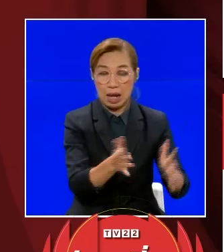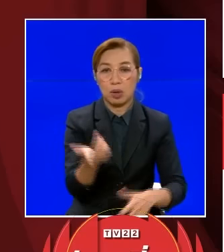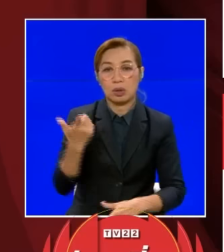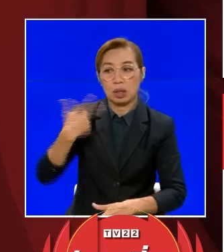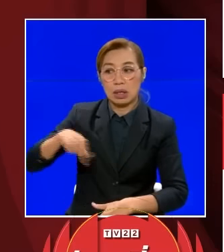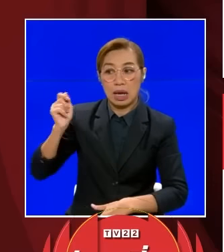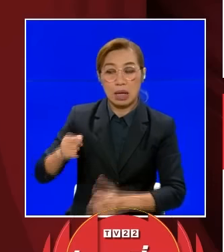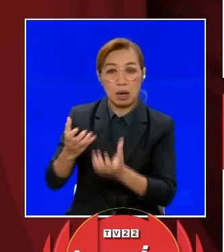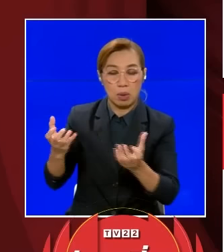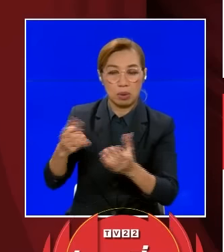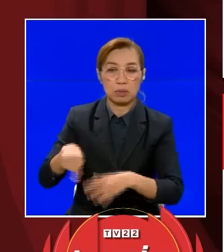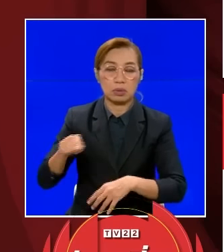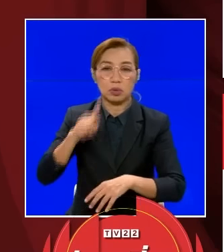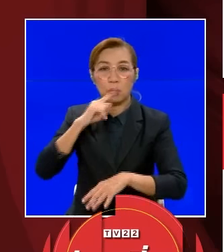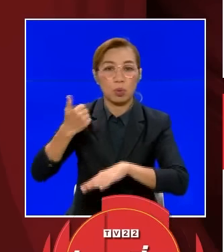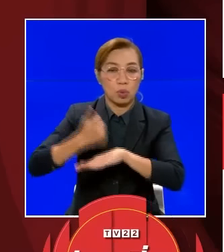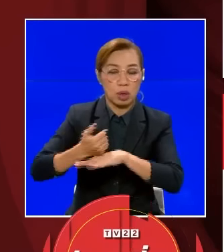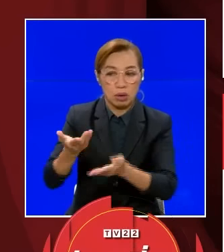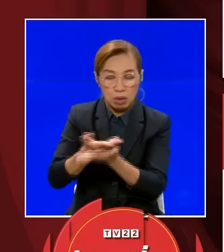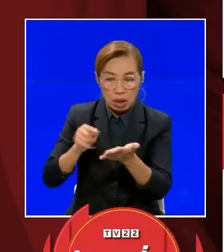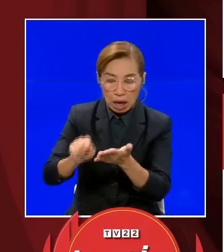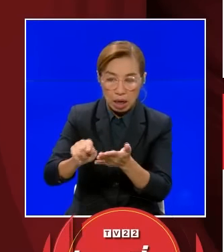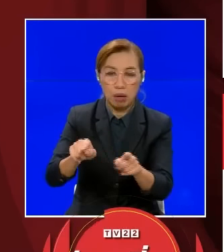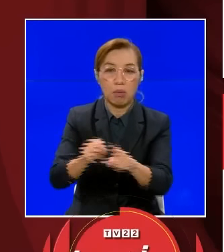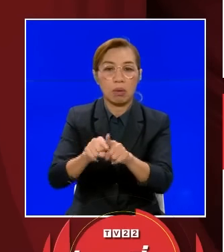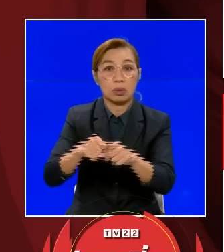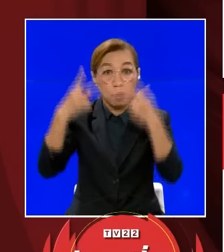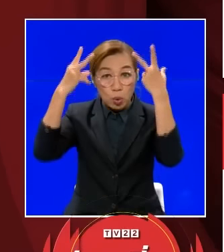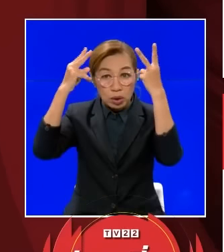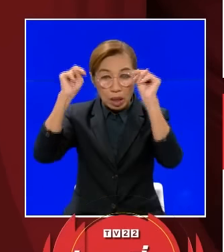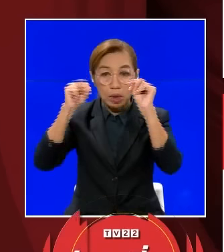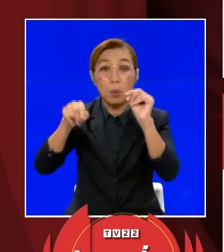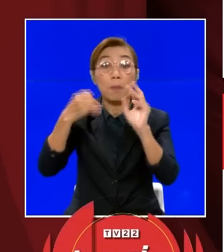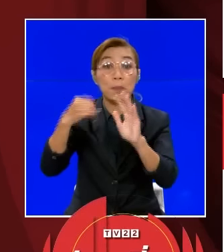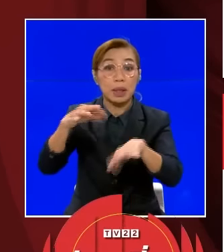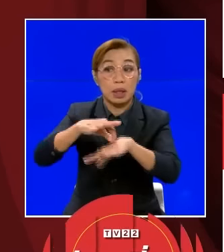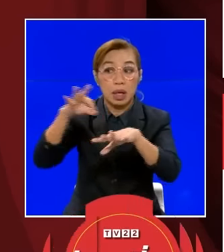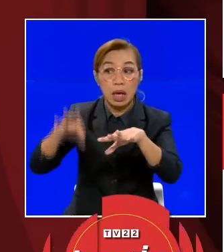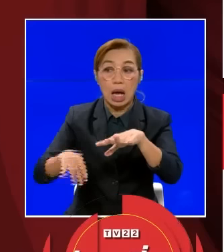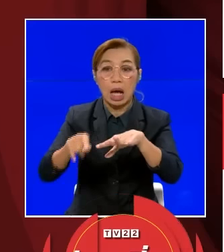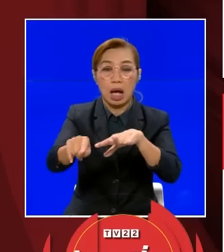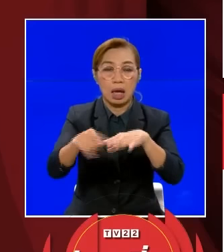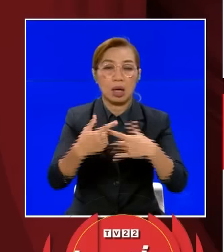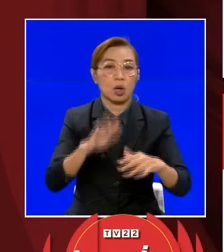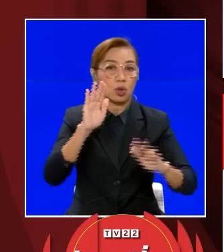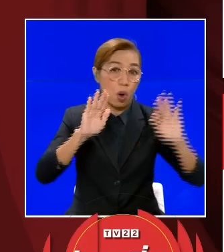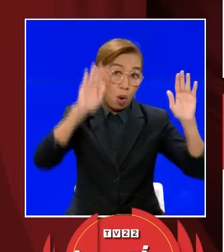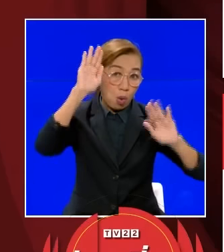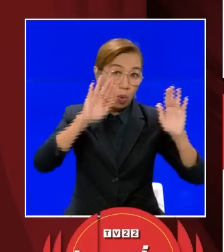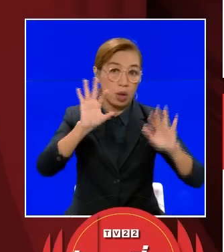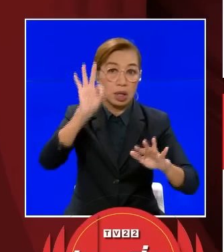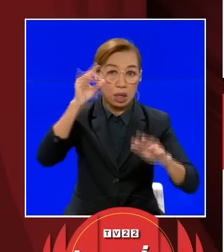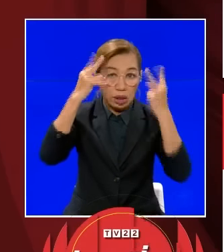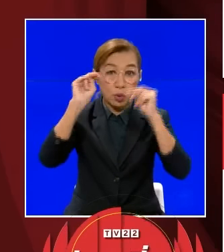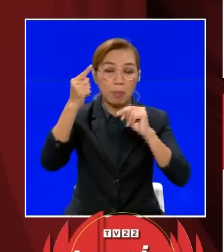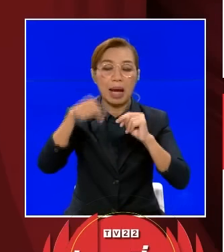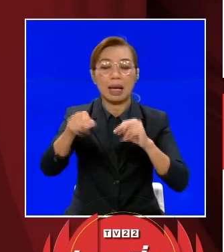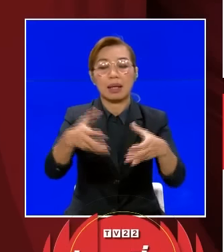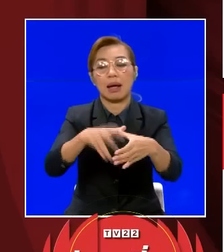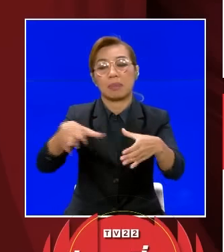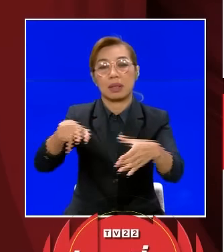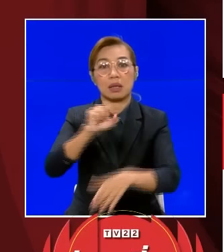องพ้นจากตำแหน่งจริงๆต้องซาวเสียงตั้งรัฐบาลใหม่เพื่อไทยจะมีแต้มต่อเพราะว่าส.ส.มีเพิ่มมากขึ้นพอจับขั้ว